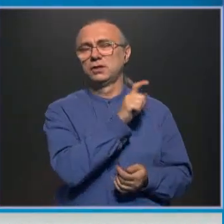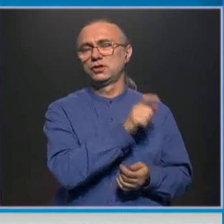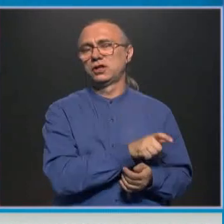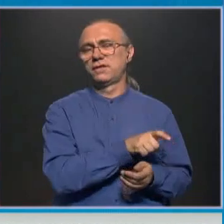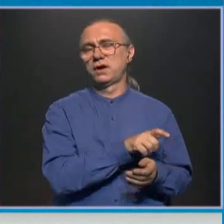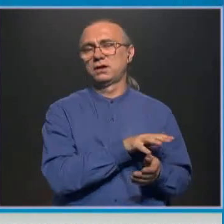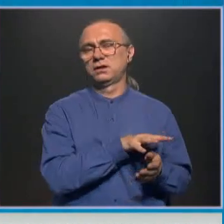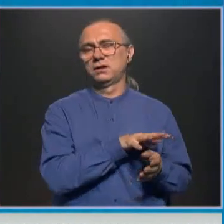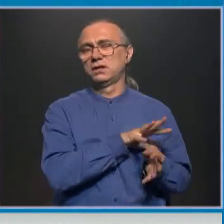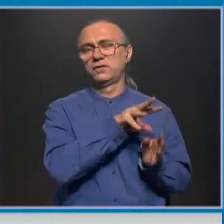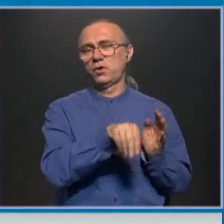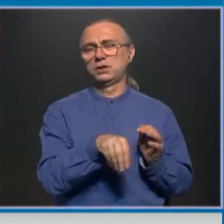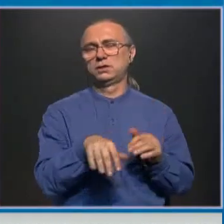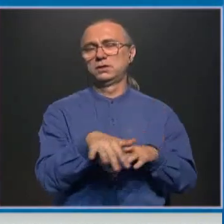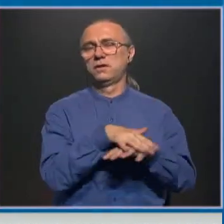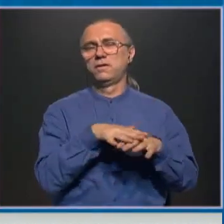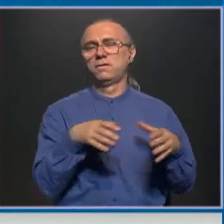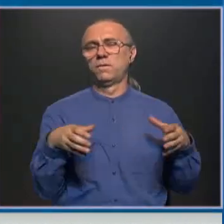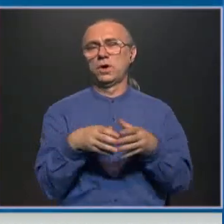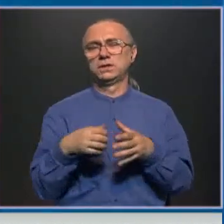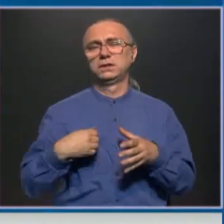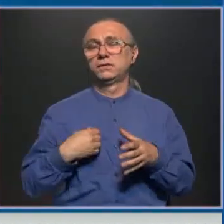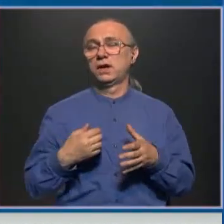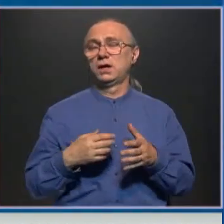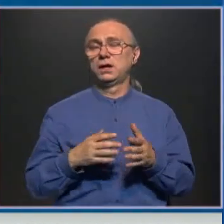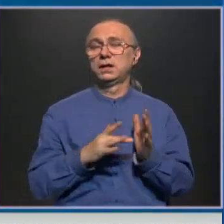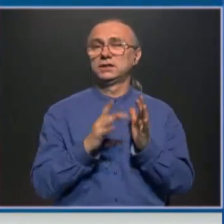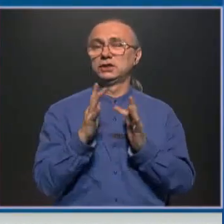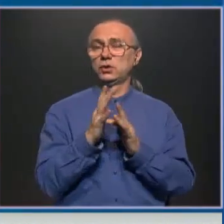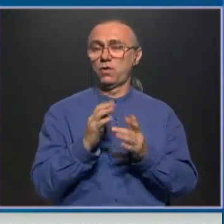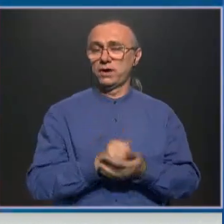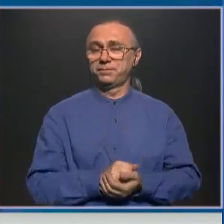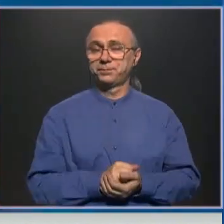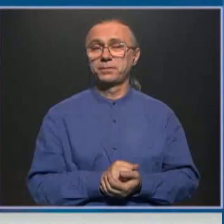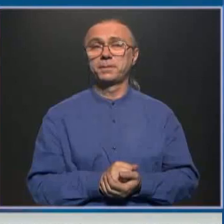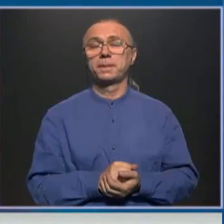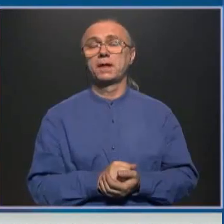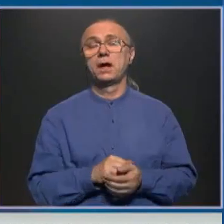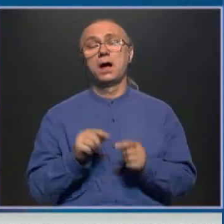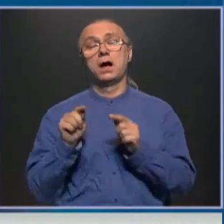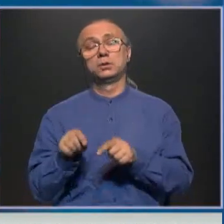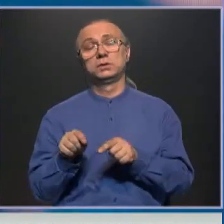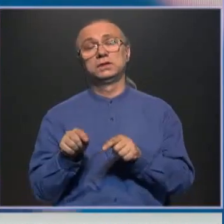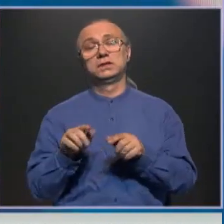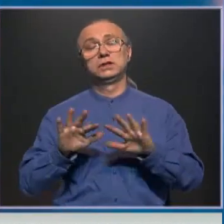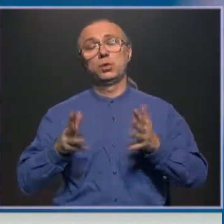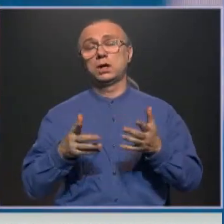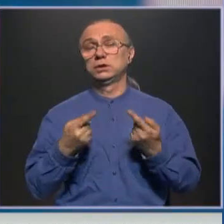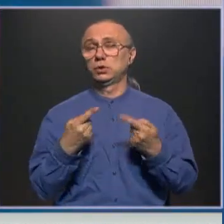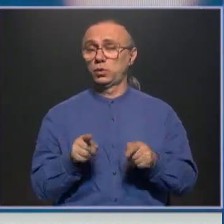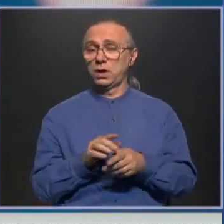новоизбранного воинства Христова, как в молитвах во время чина оглашения перед крещением говорится. Но здесь все-таки ситуация, как я смотрю,